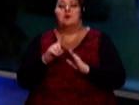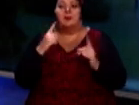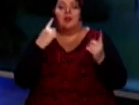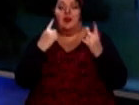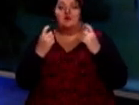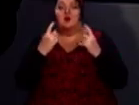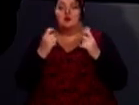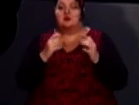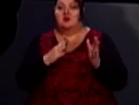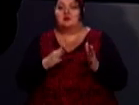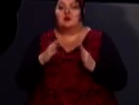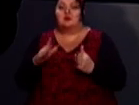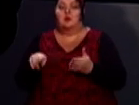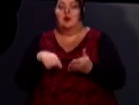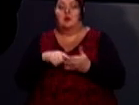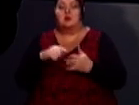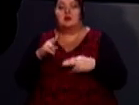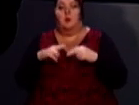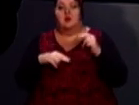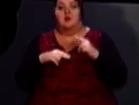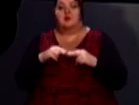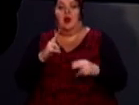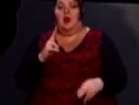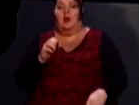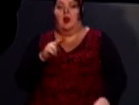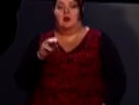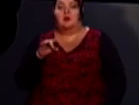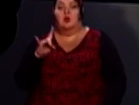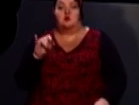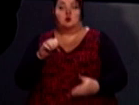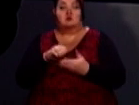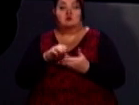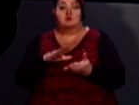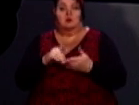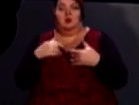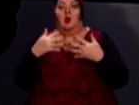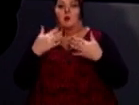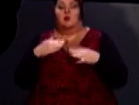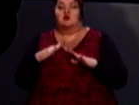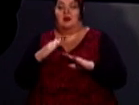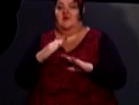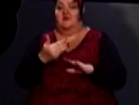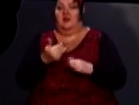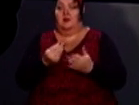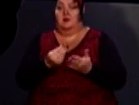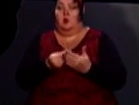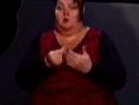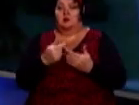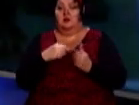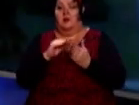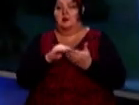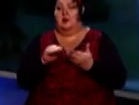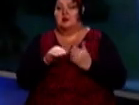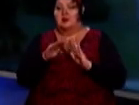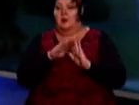геоінформаційну систему містобудівного кадастру, але це питання просто часу. Нам вже виділили кошти, нами написана програма. І ми